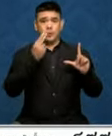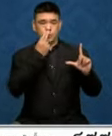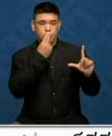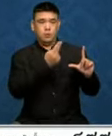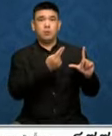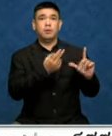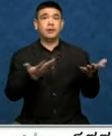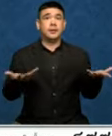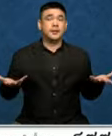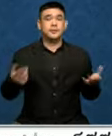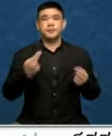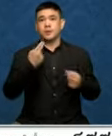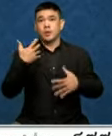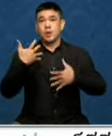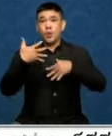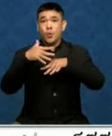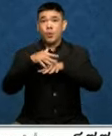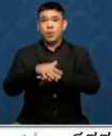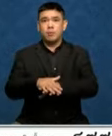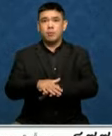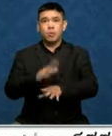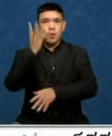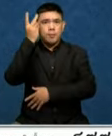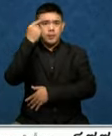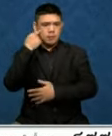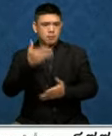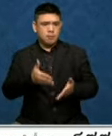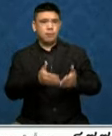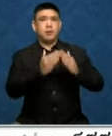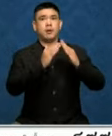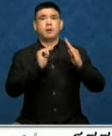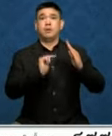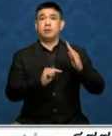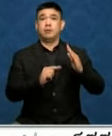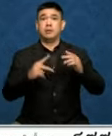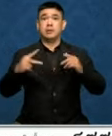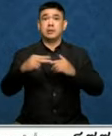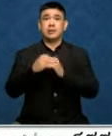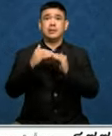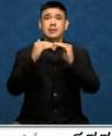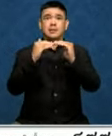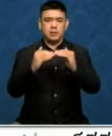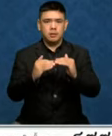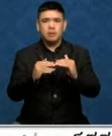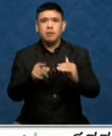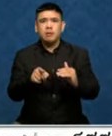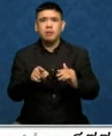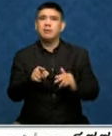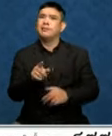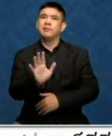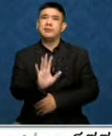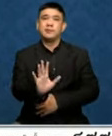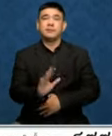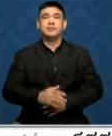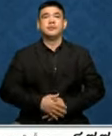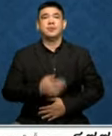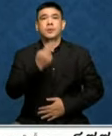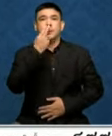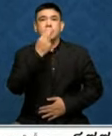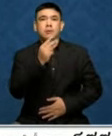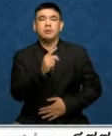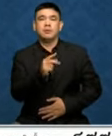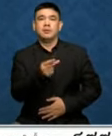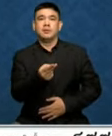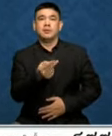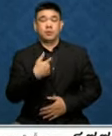แล้วคนที่มาร่วมอุดมการณ์แล้วมาจัดตั้งพรรคการเมืองถูกตัดสิทธิ์อีกนี่มันทารุณนะครับเพราะว่าพวกที่